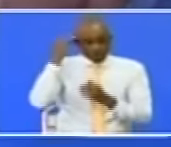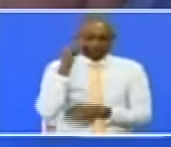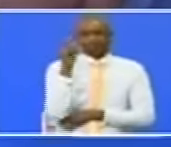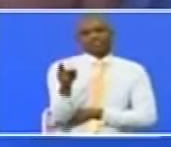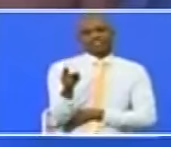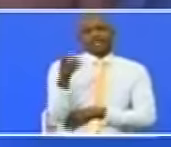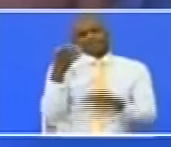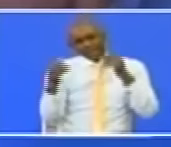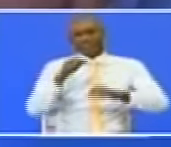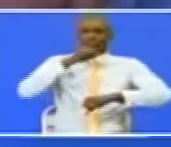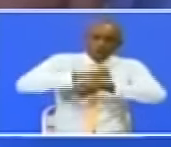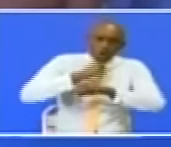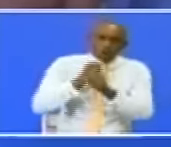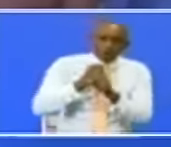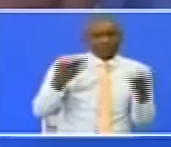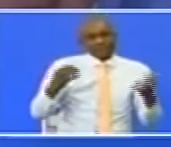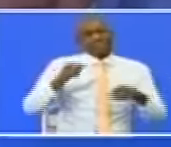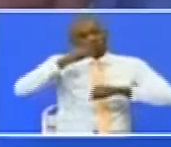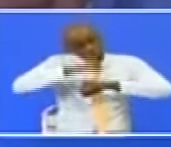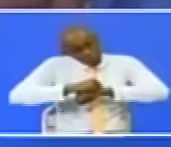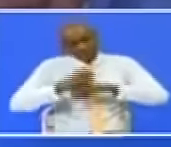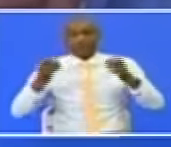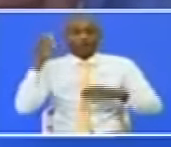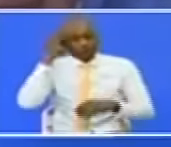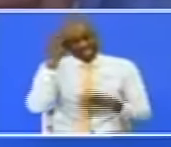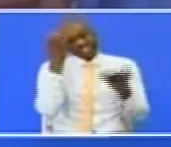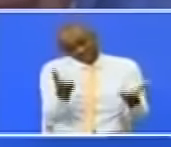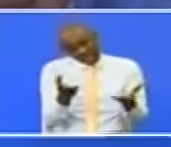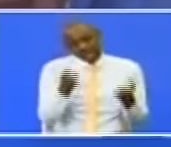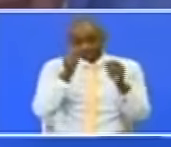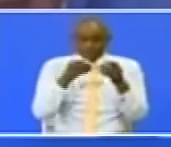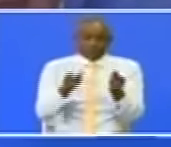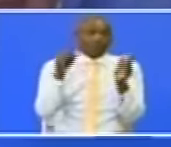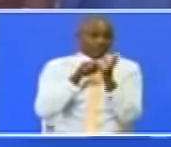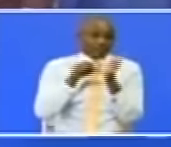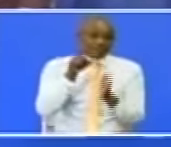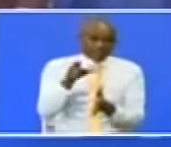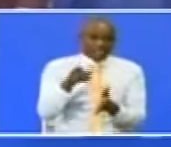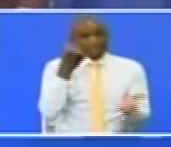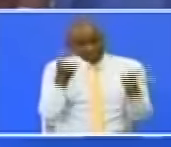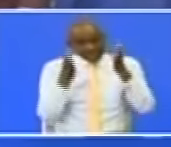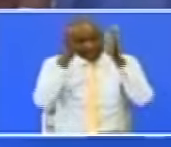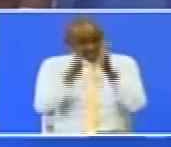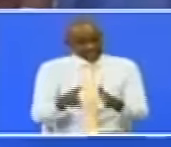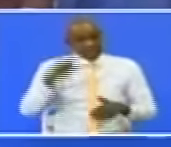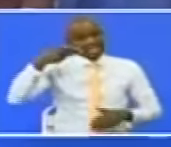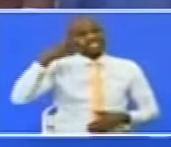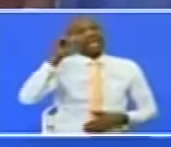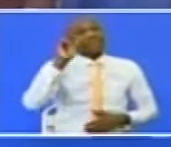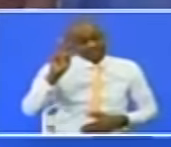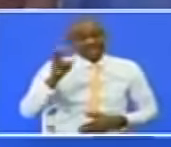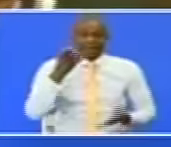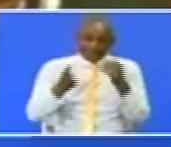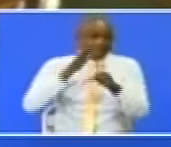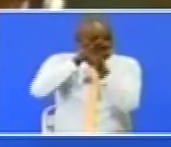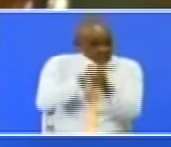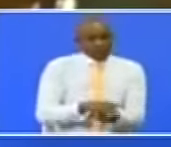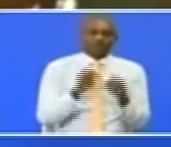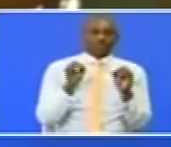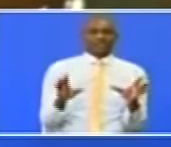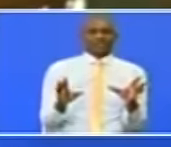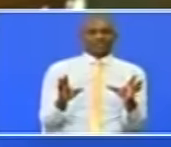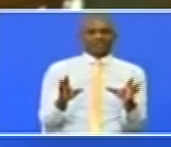kazini, nyumbani na kadhalika. Ni mahakama inayotathmini iwapo mtu mwenye virusi vya ukimwi amedhulumiwa au la. Lakini